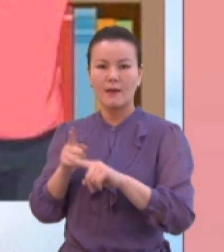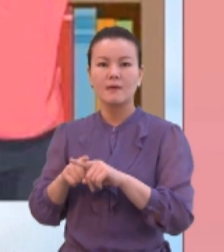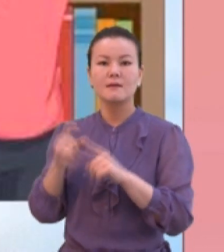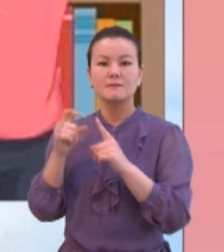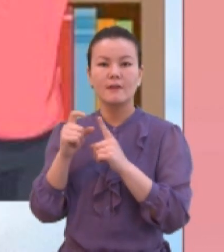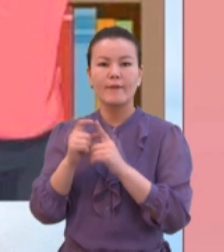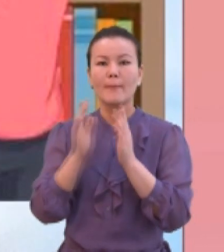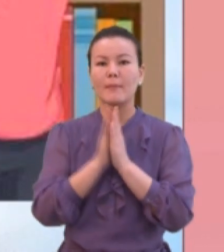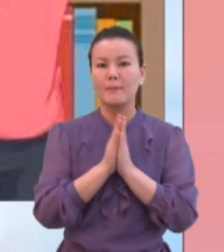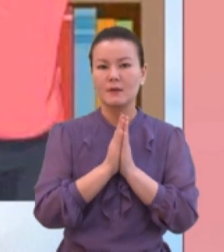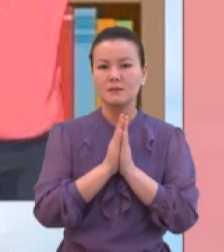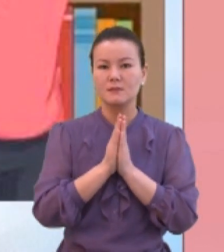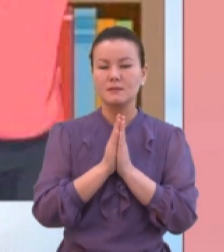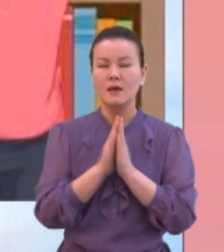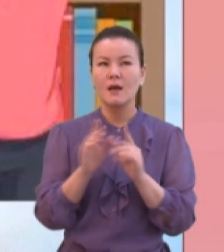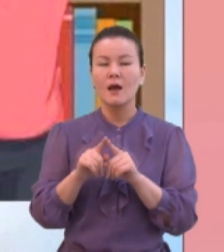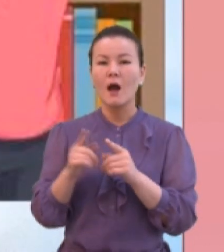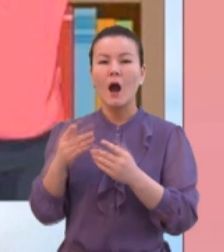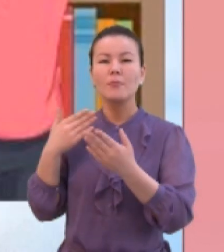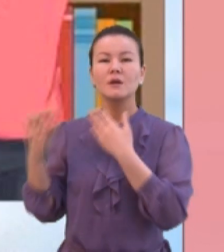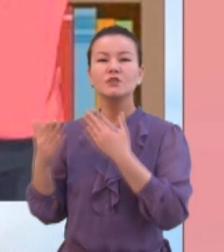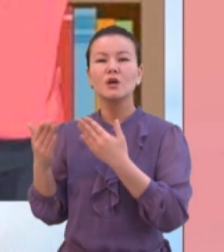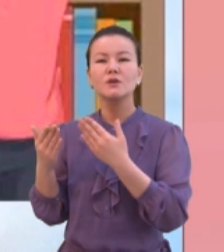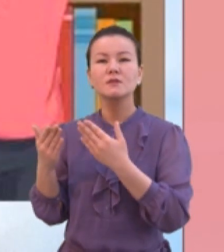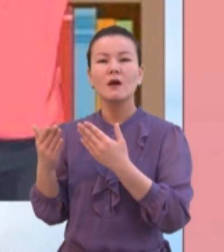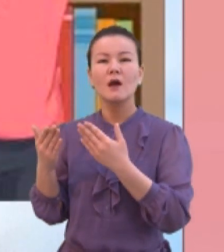деп, сылык түрүндө кайрылып жатат.